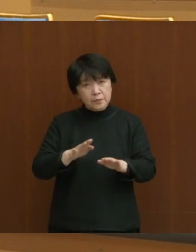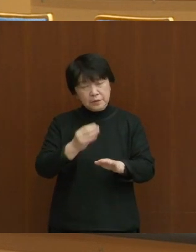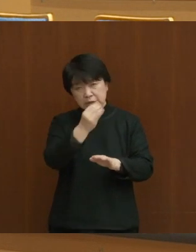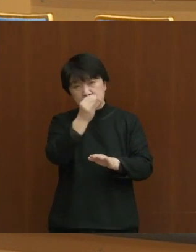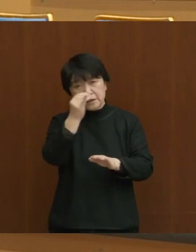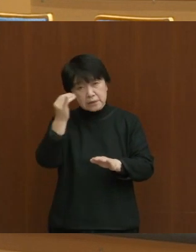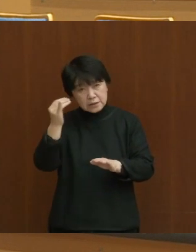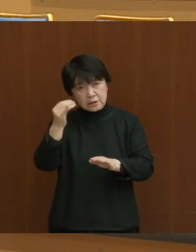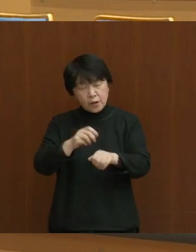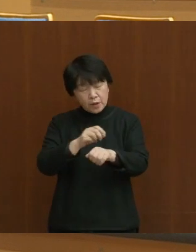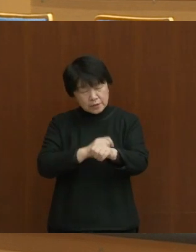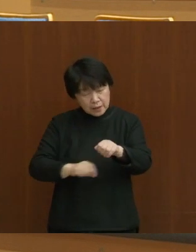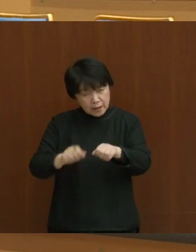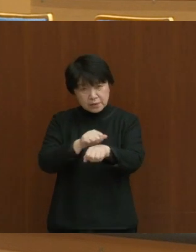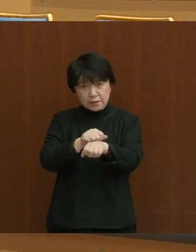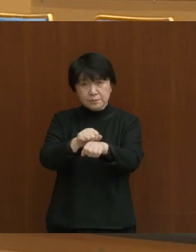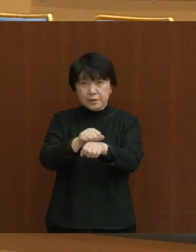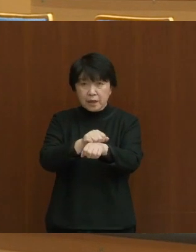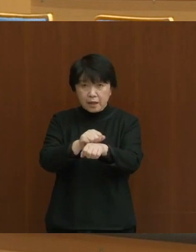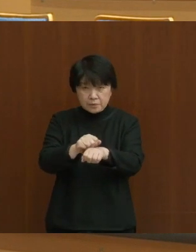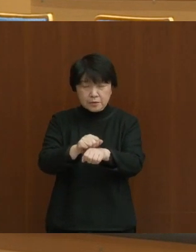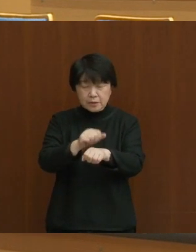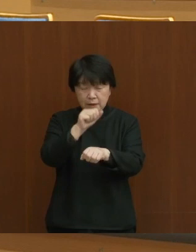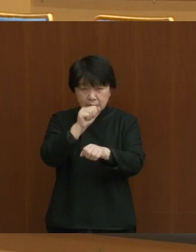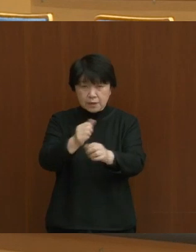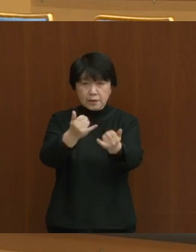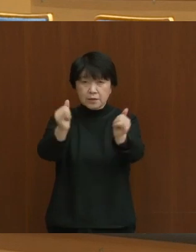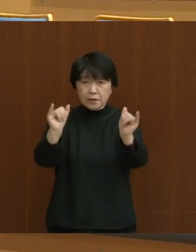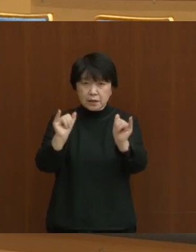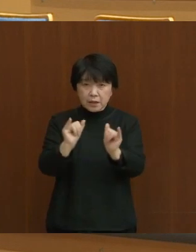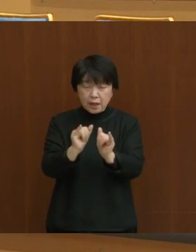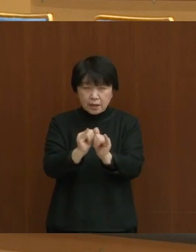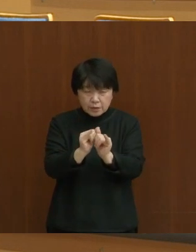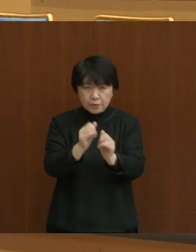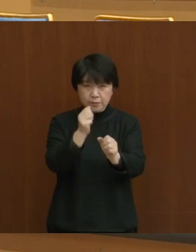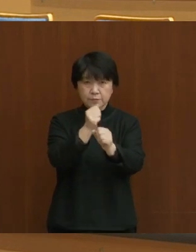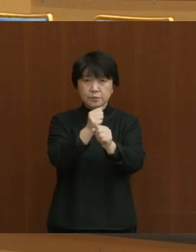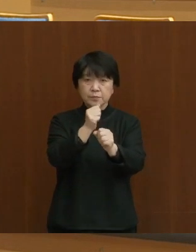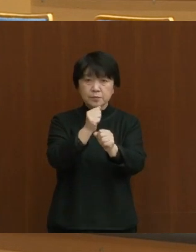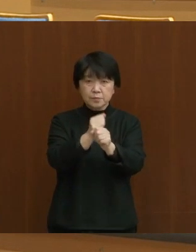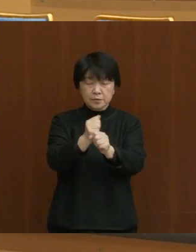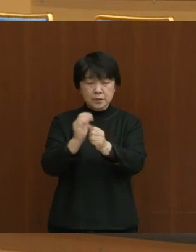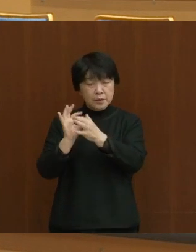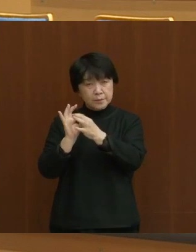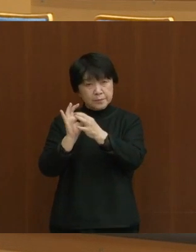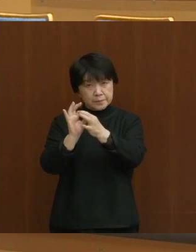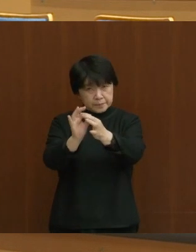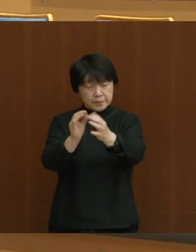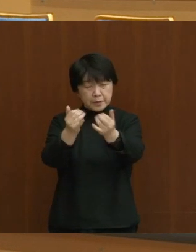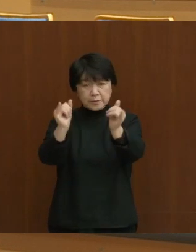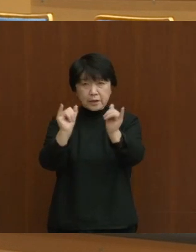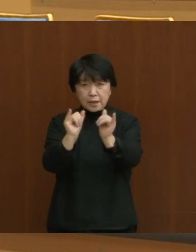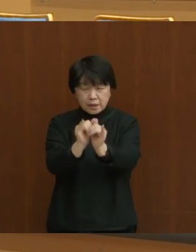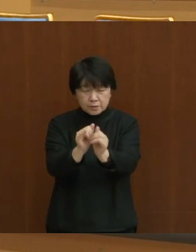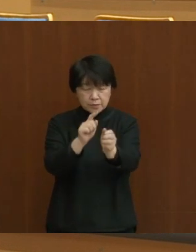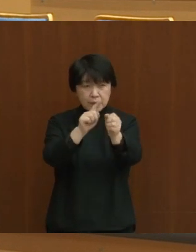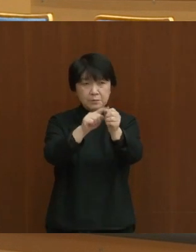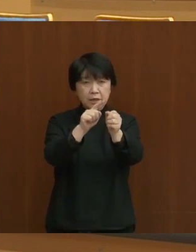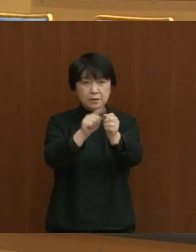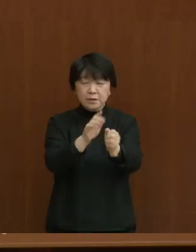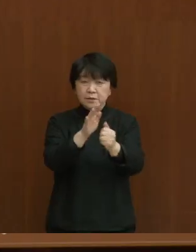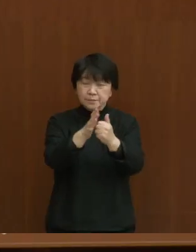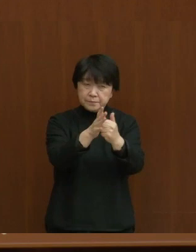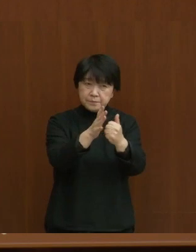に磨き、より良い社会の構築、持続可能な社会の実現に寄与されることを期待しています